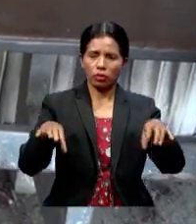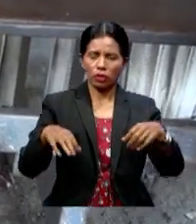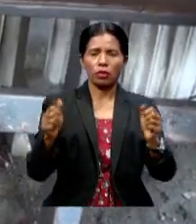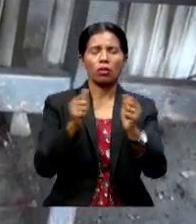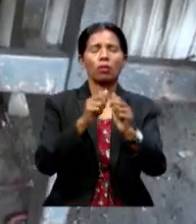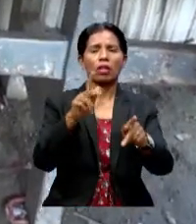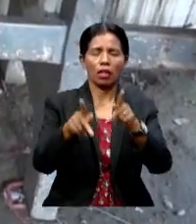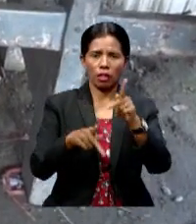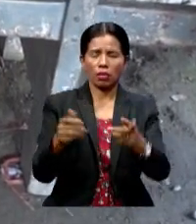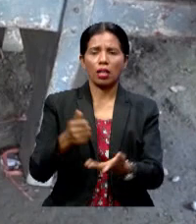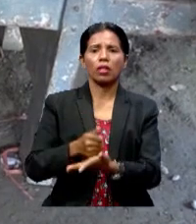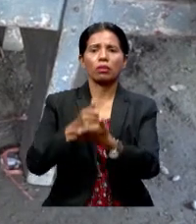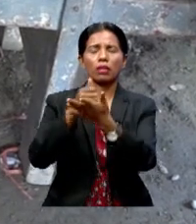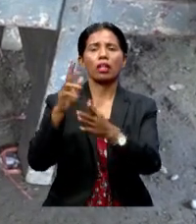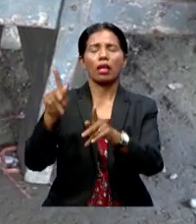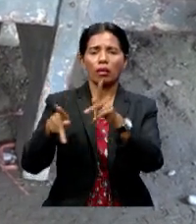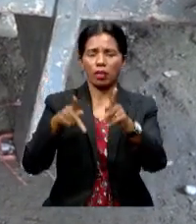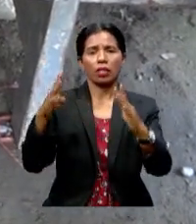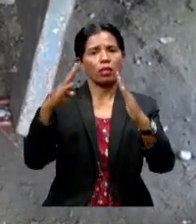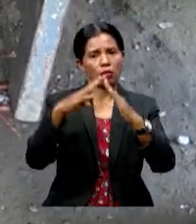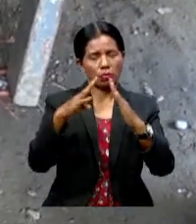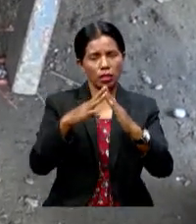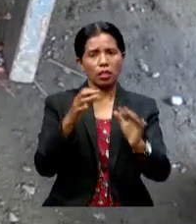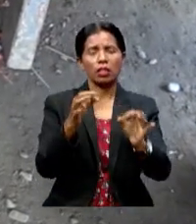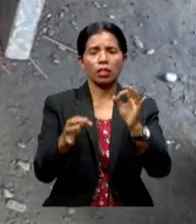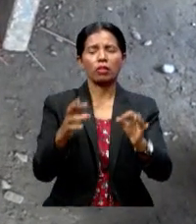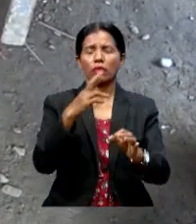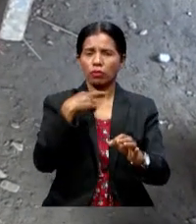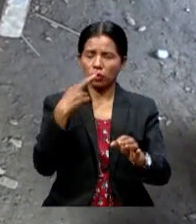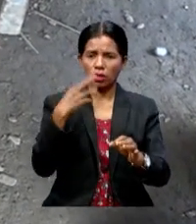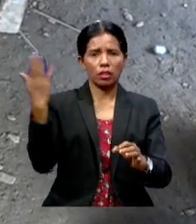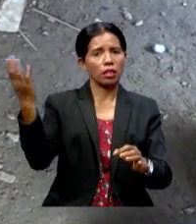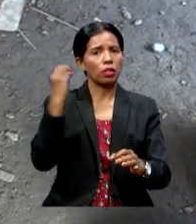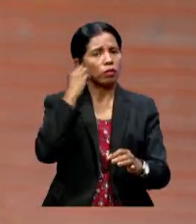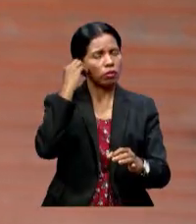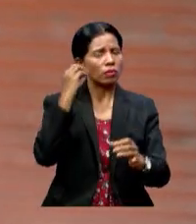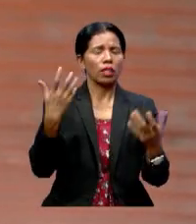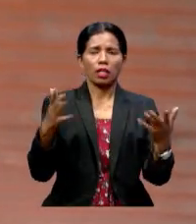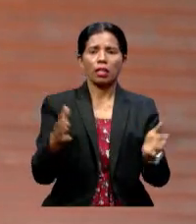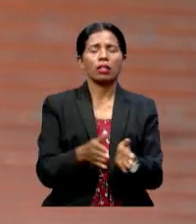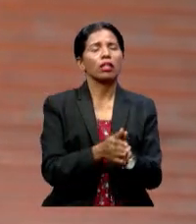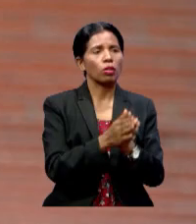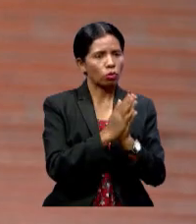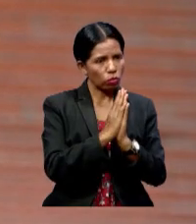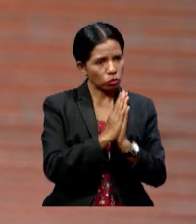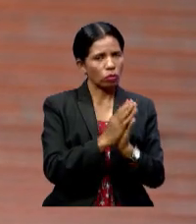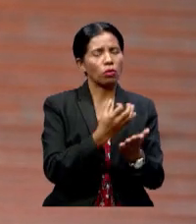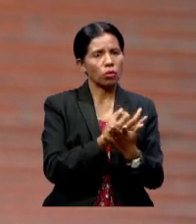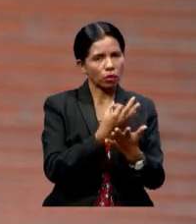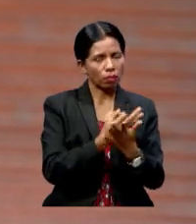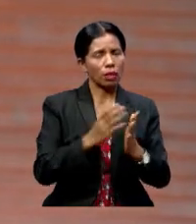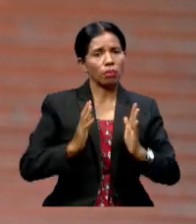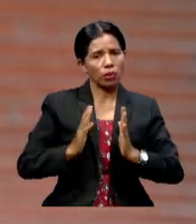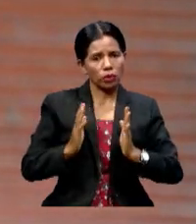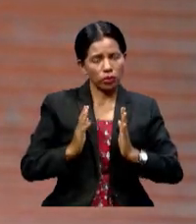nessa assistente uma lara nian. No quando fos ia uma laia ona, obrigado nia russo o samba patrão, mas